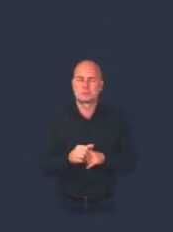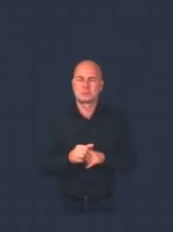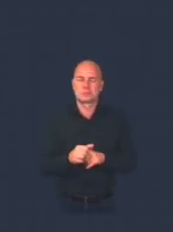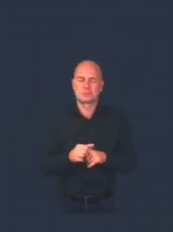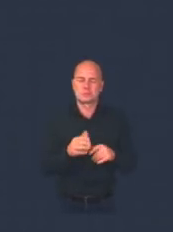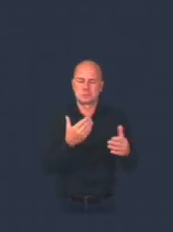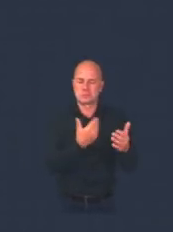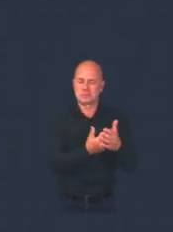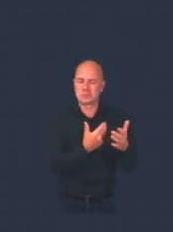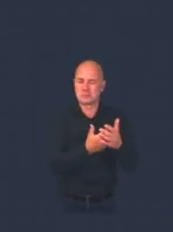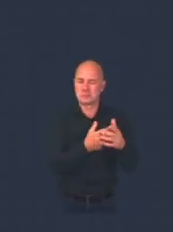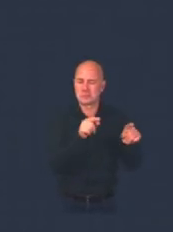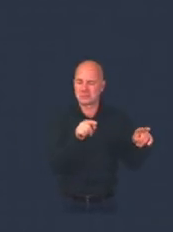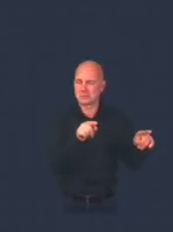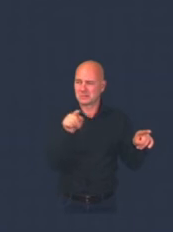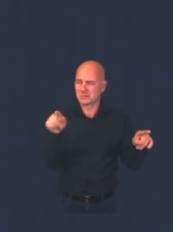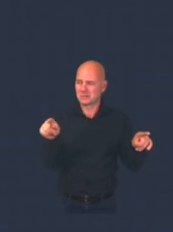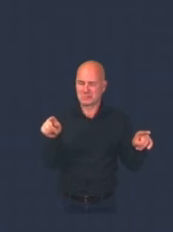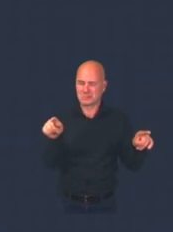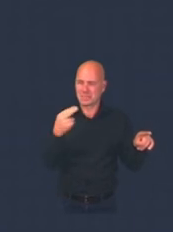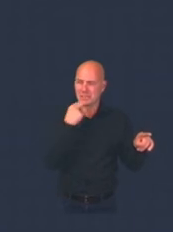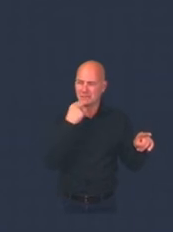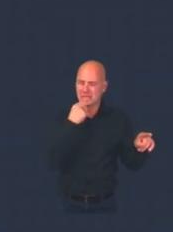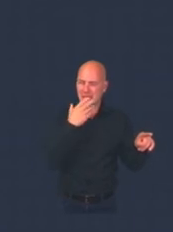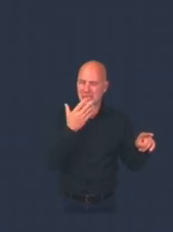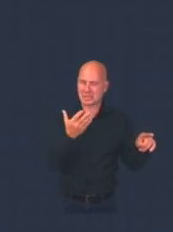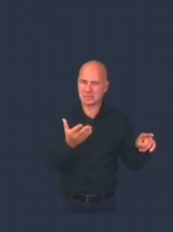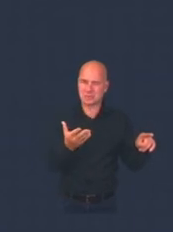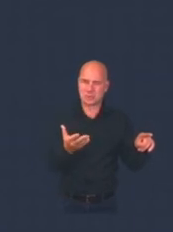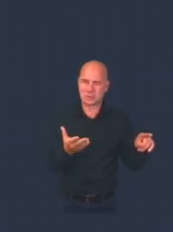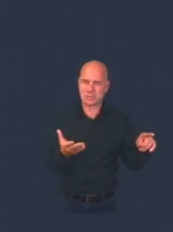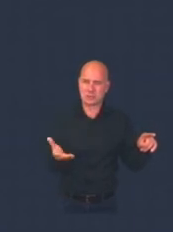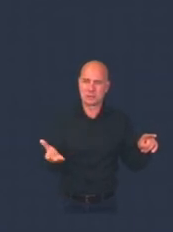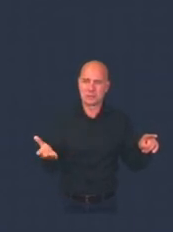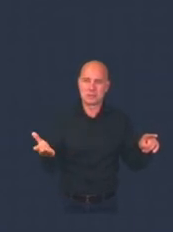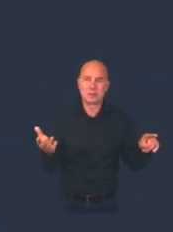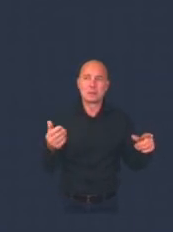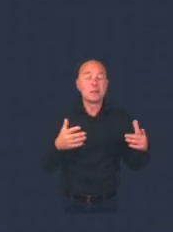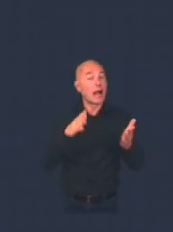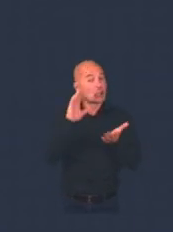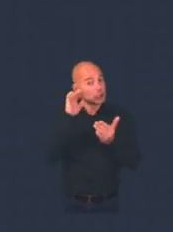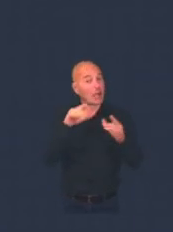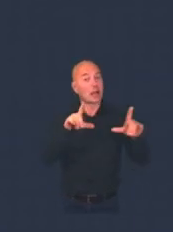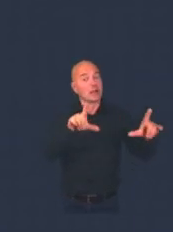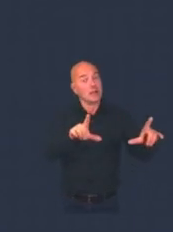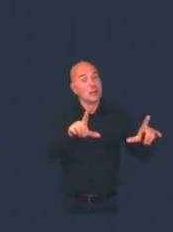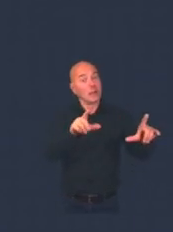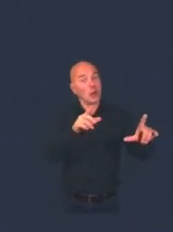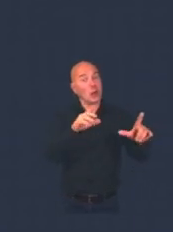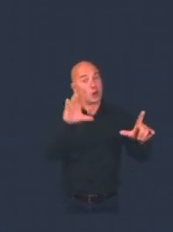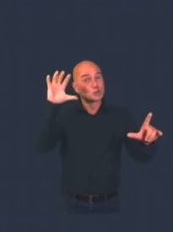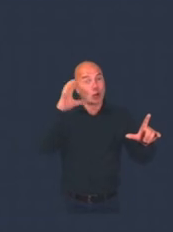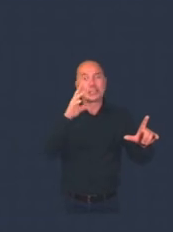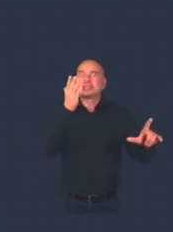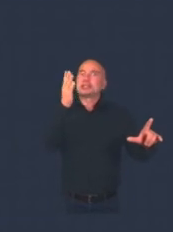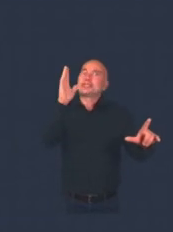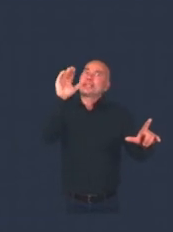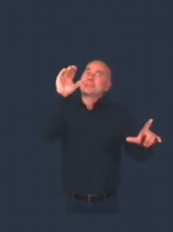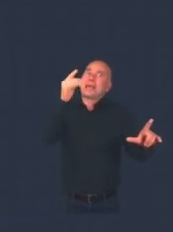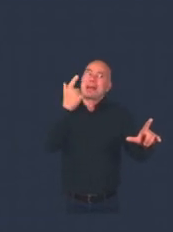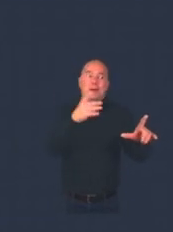plus efficaces au même emplacement? Et j'ose espérer, Monsieur le Président de la région, que ces panneaux solaires seront produits par l'usine Photowatt